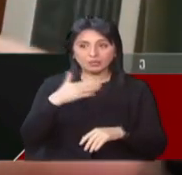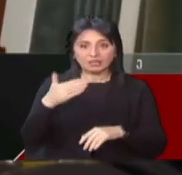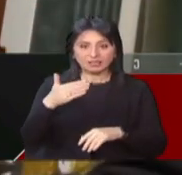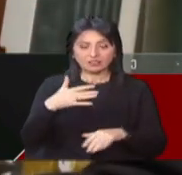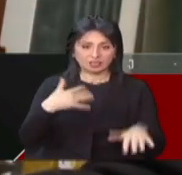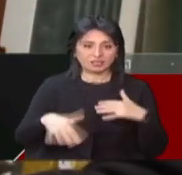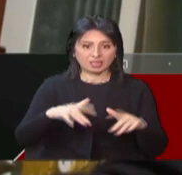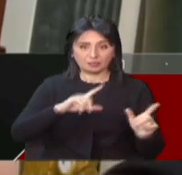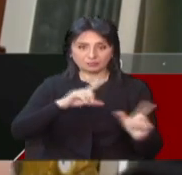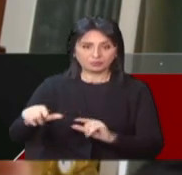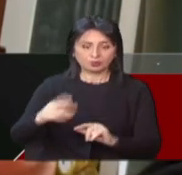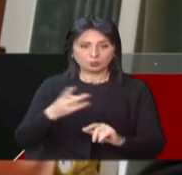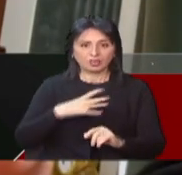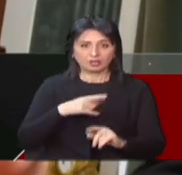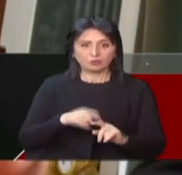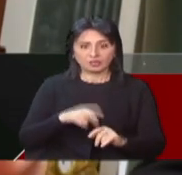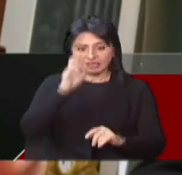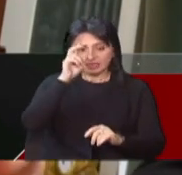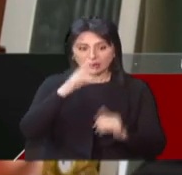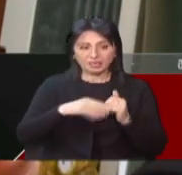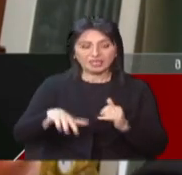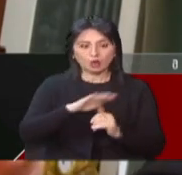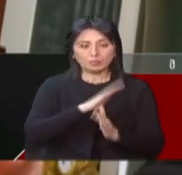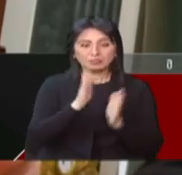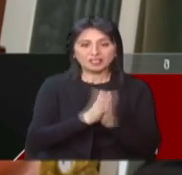უნარი, მით უფრო მალე შევძლებთ ჩვენი სახელმწიფოს